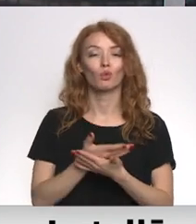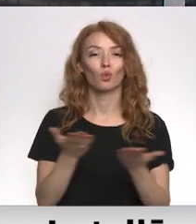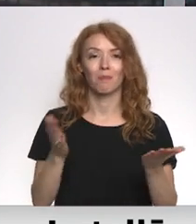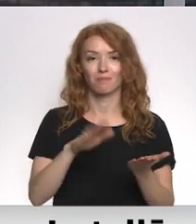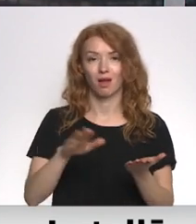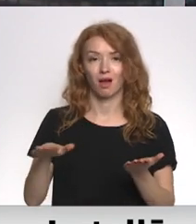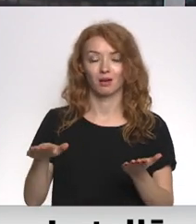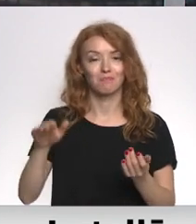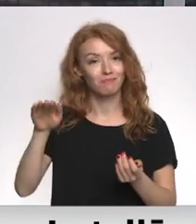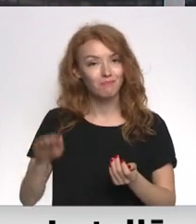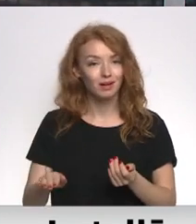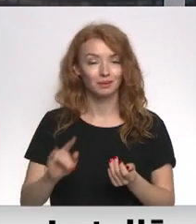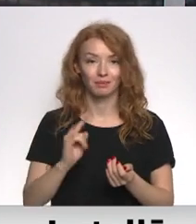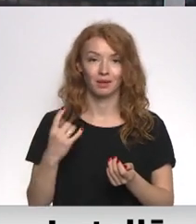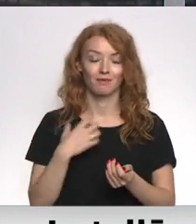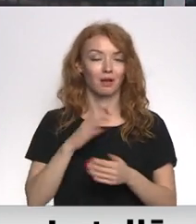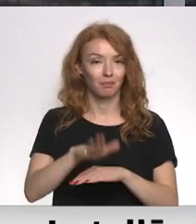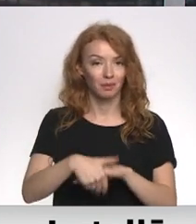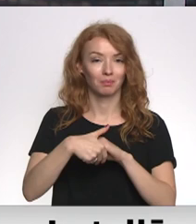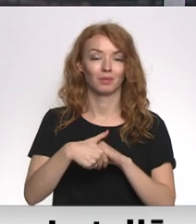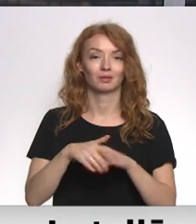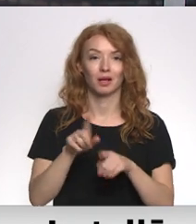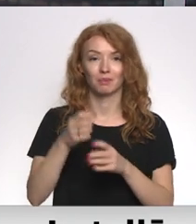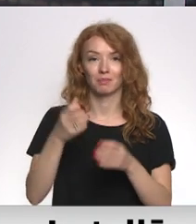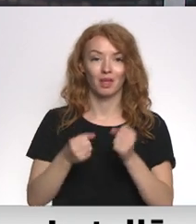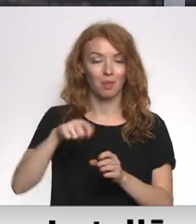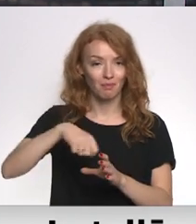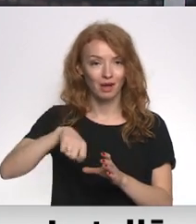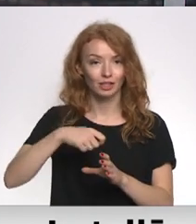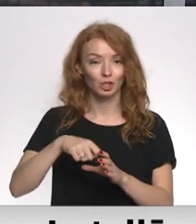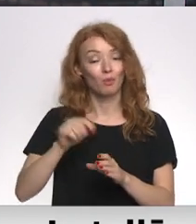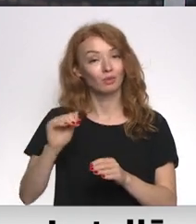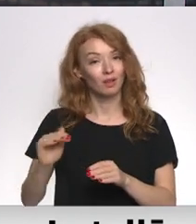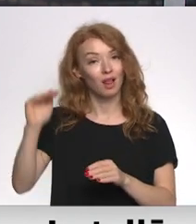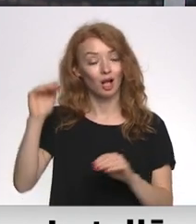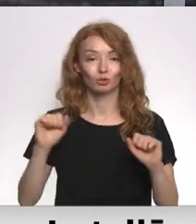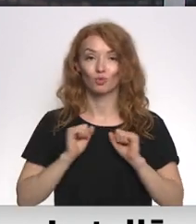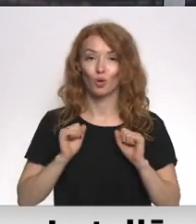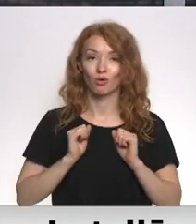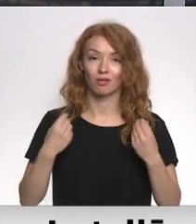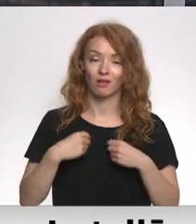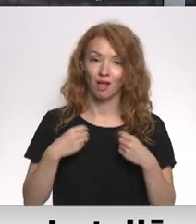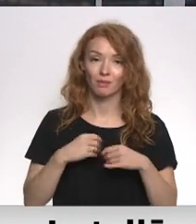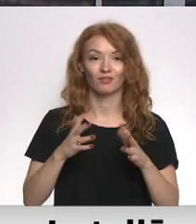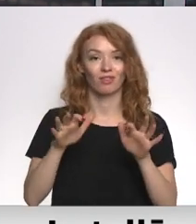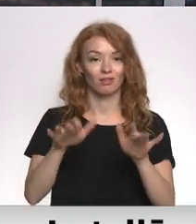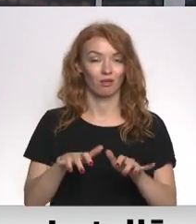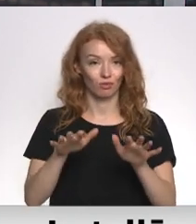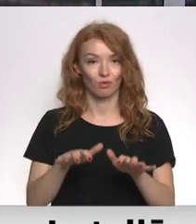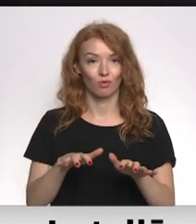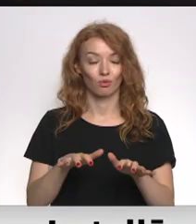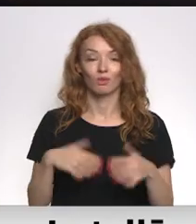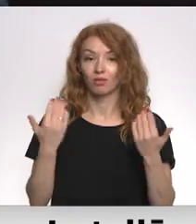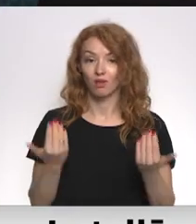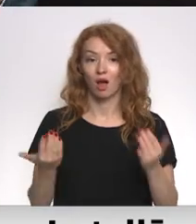bērnam. Mazajiem nepieciešamas autiņu biksītes un piena maisījumi, lielākajiem sporta piedarumi vai dators. Jau